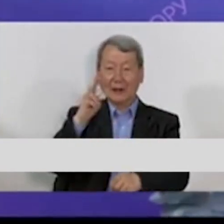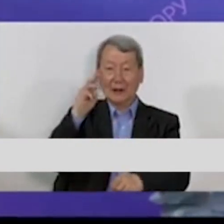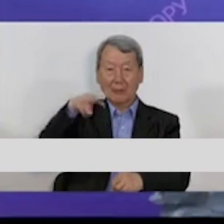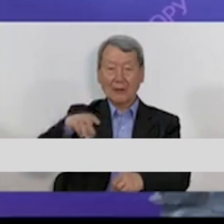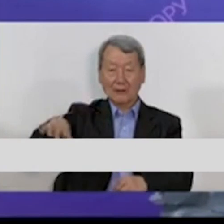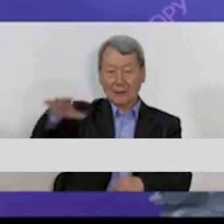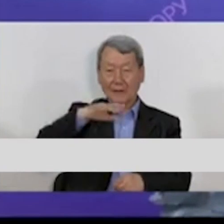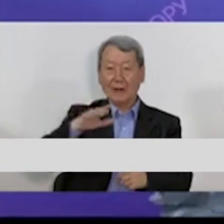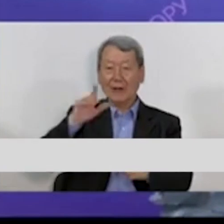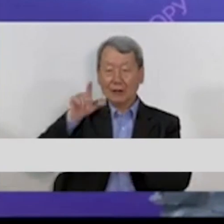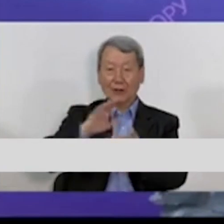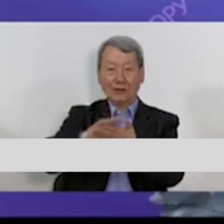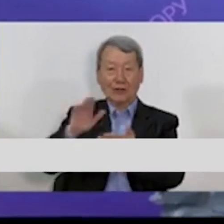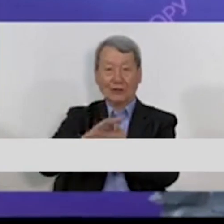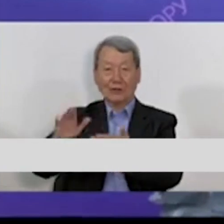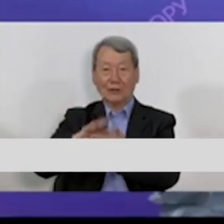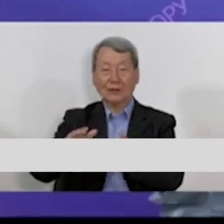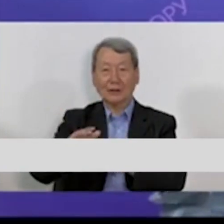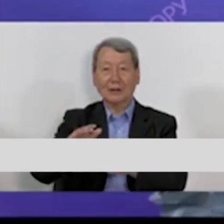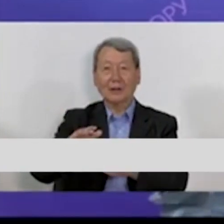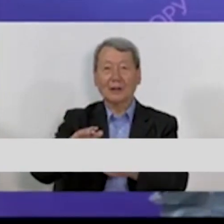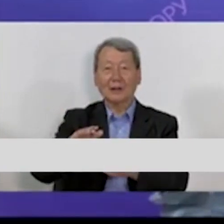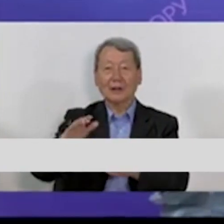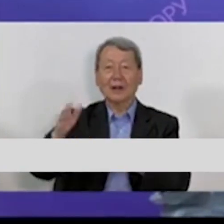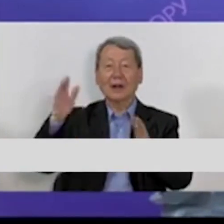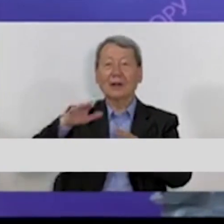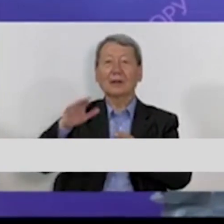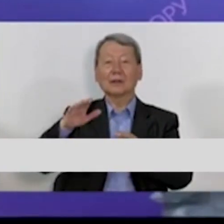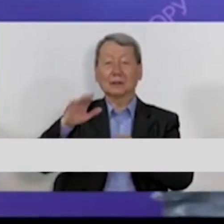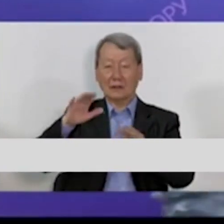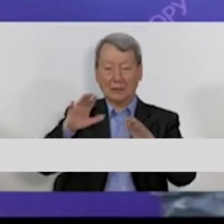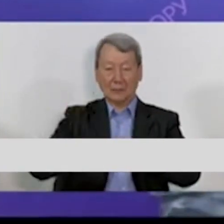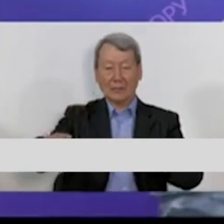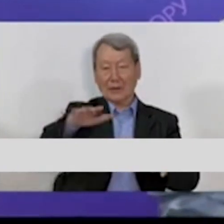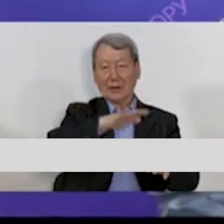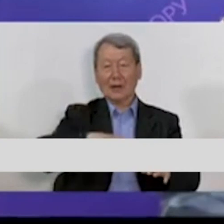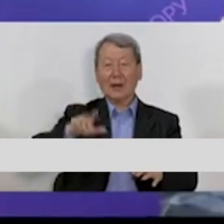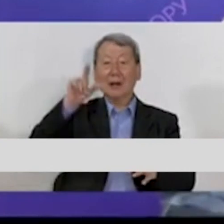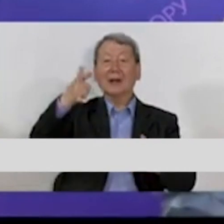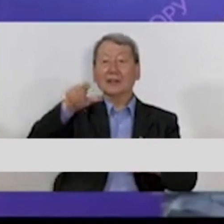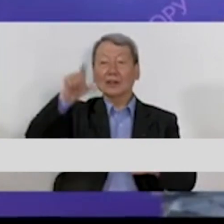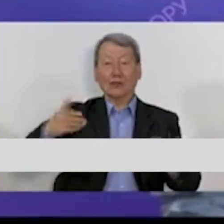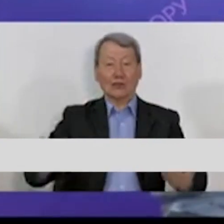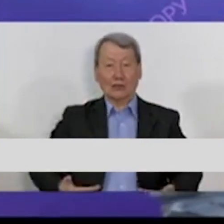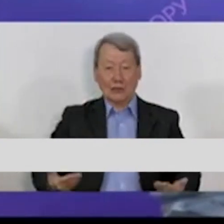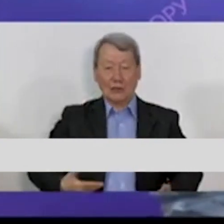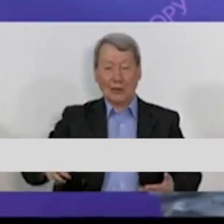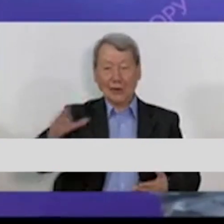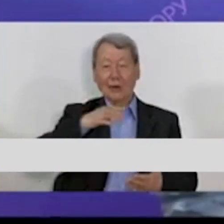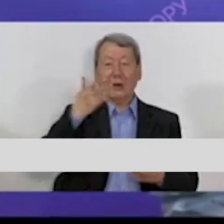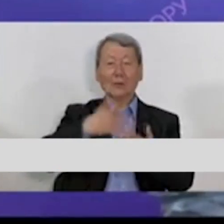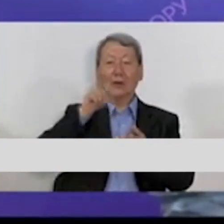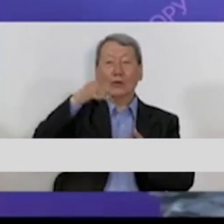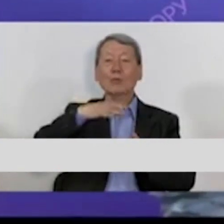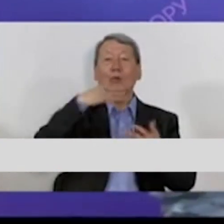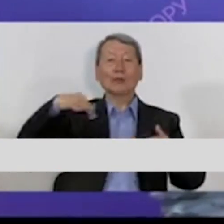7 миллион 31 миң чарчы метр квадратты дезинфекция кылып, баягы калктуу конуш болгон жерлерди, элдер жашаган жерлерди, элдер көп